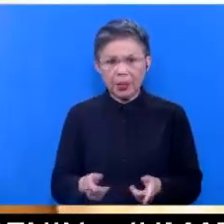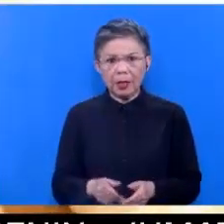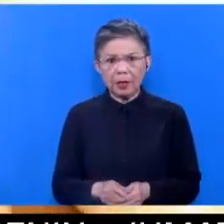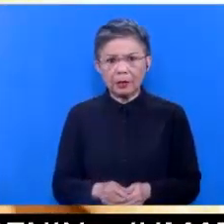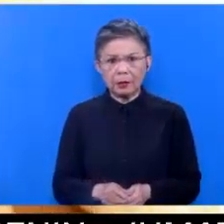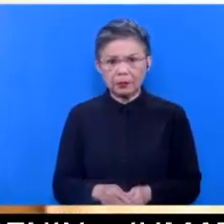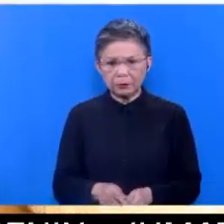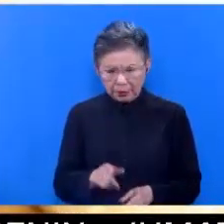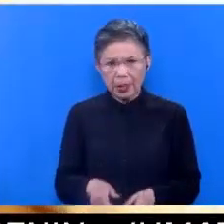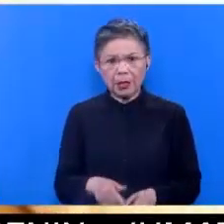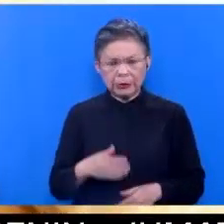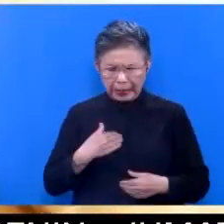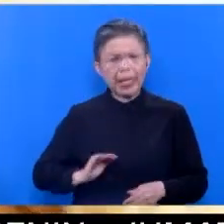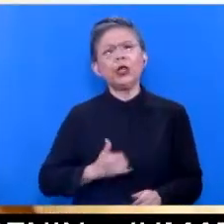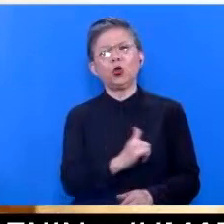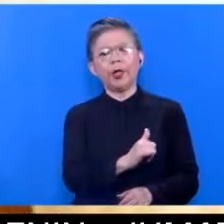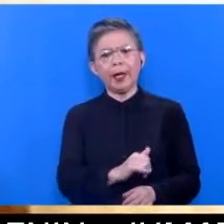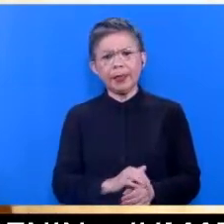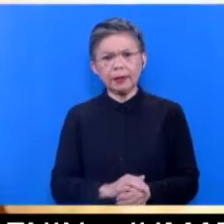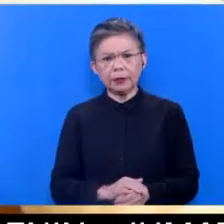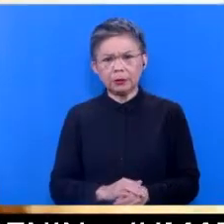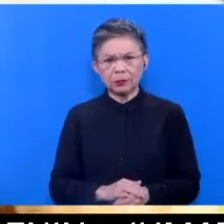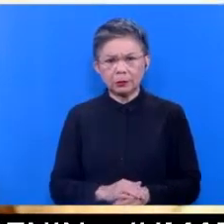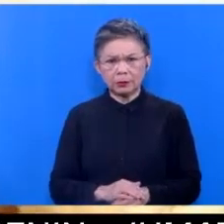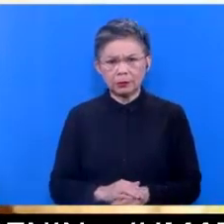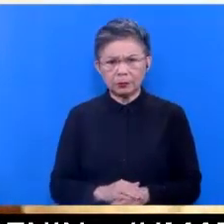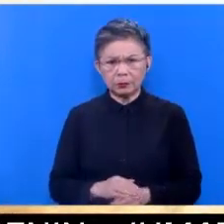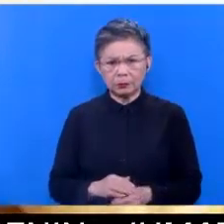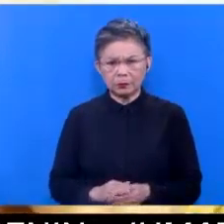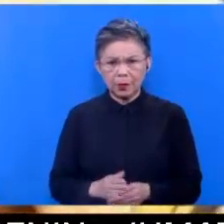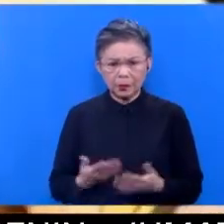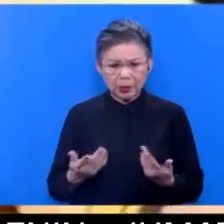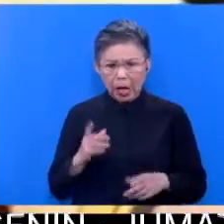Oh iya, saya mah udah lama, Pak, di sini. Makanya kalau enggak juga enggak berani.